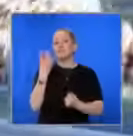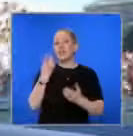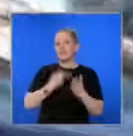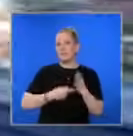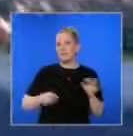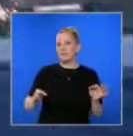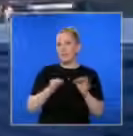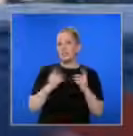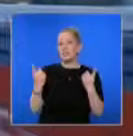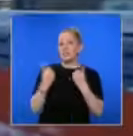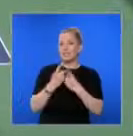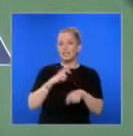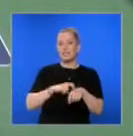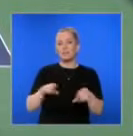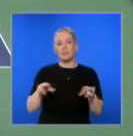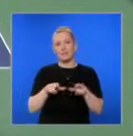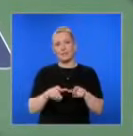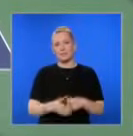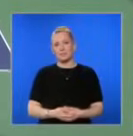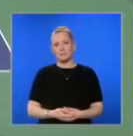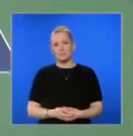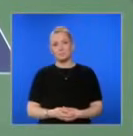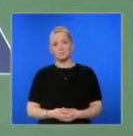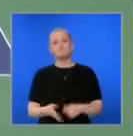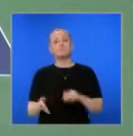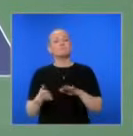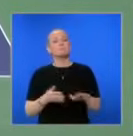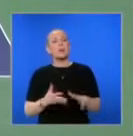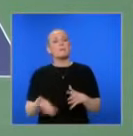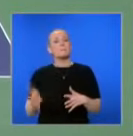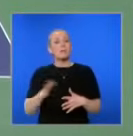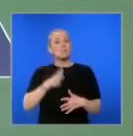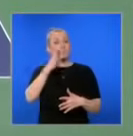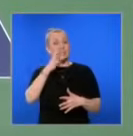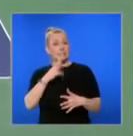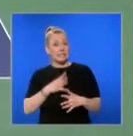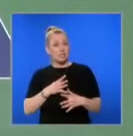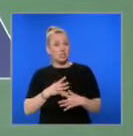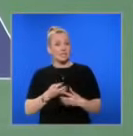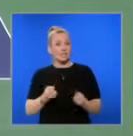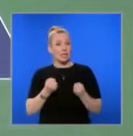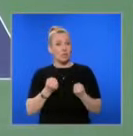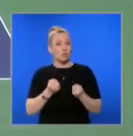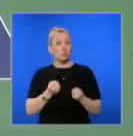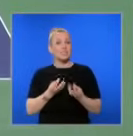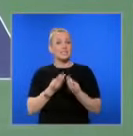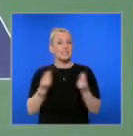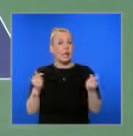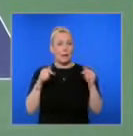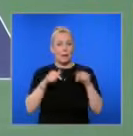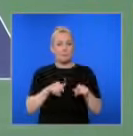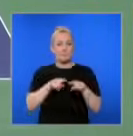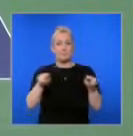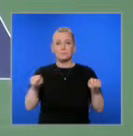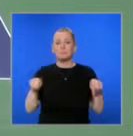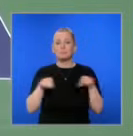срещне Даниил Медведев. Далеч повече физически и психически ресурс на корта иска руснакът срещу Себастиан Корда. Медведев наложи